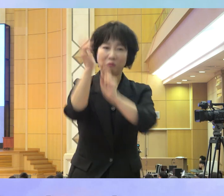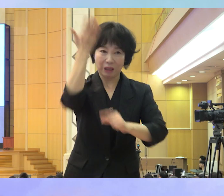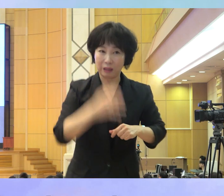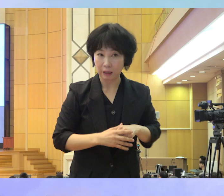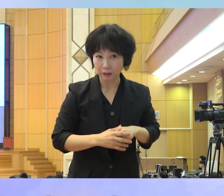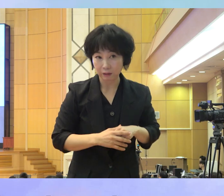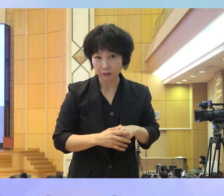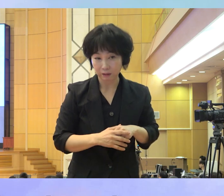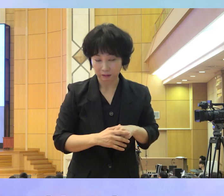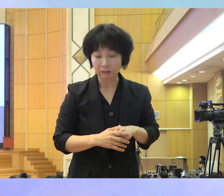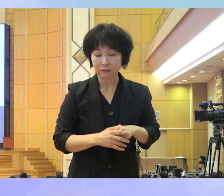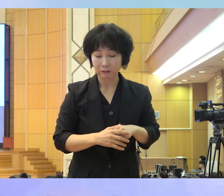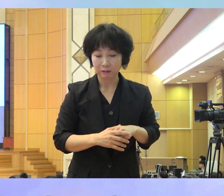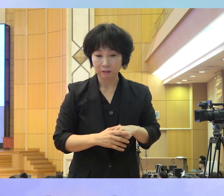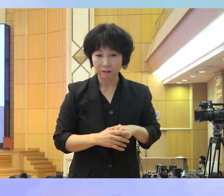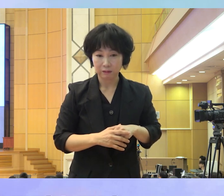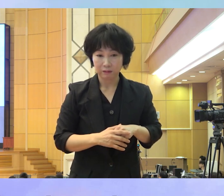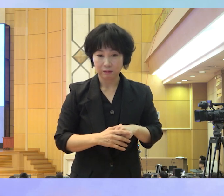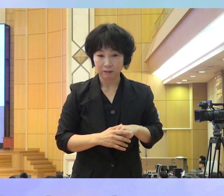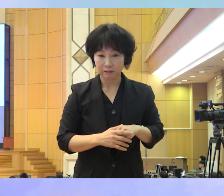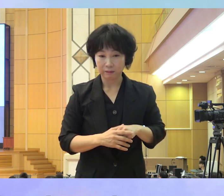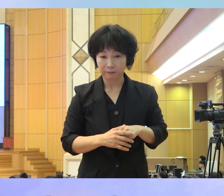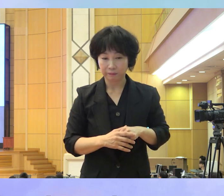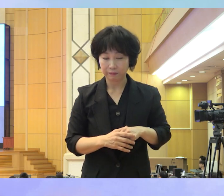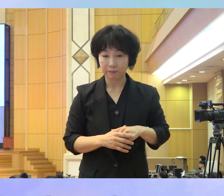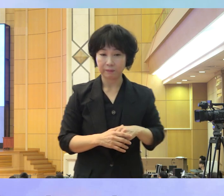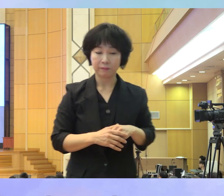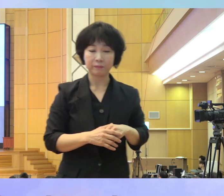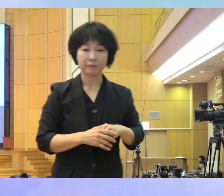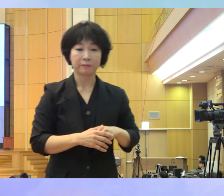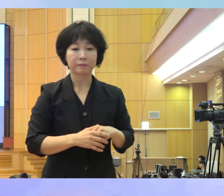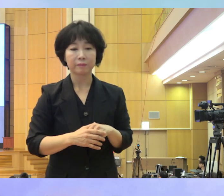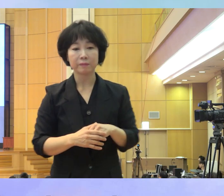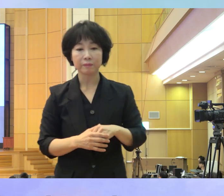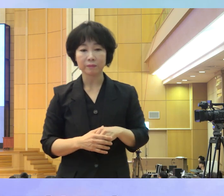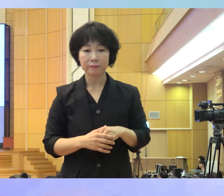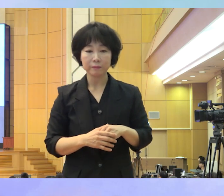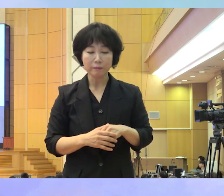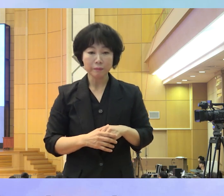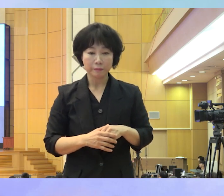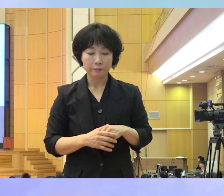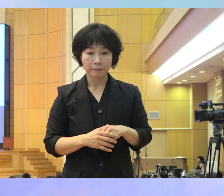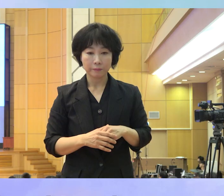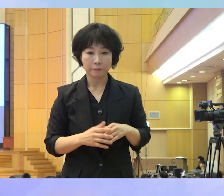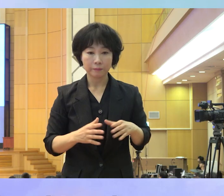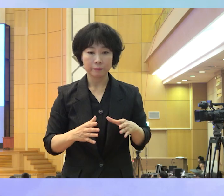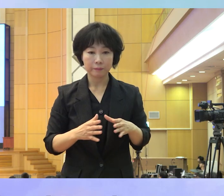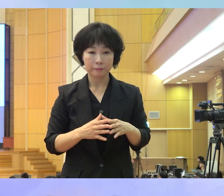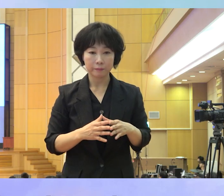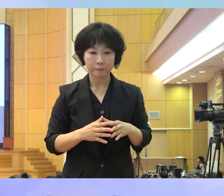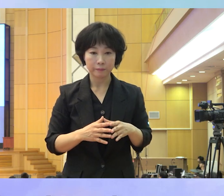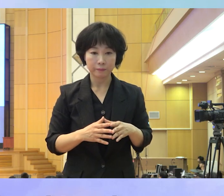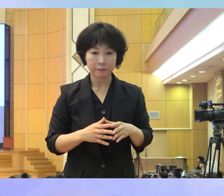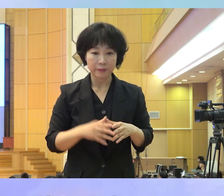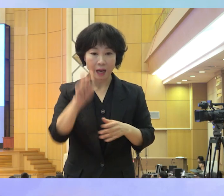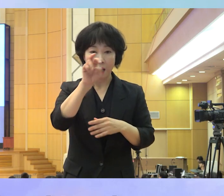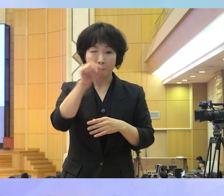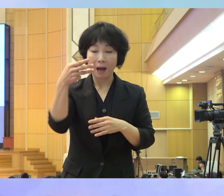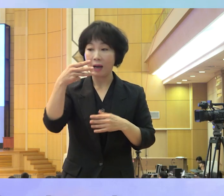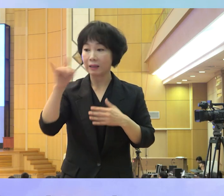제자들에게 가서 막 이 말씀을 전했고, 그러고 난 다음에 마태복음 28장 16절로부터 17절 말씀